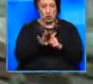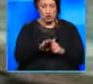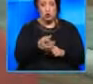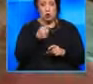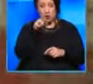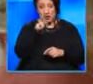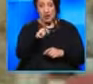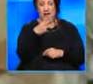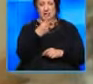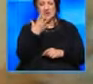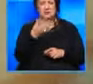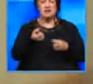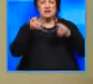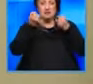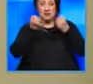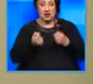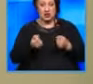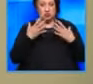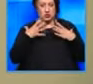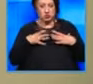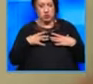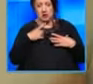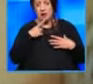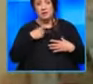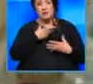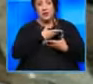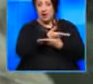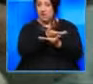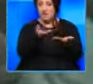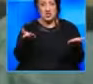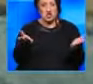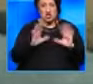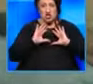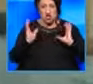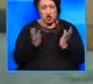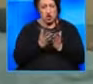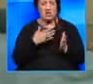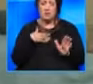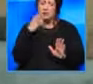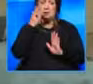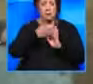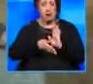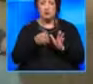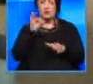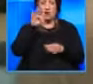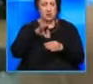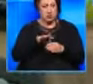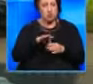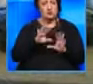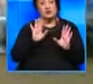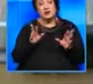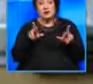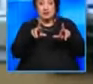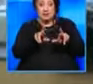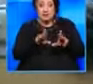състояние. Всички ще имат право да гласуват. Осигурено е това от избирателните комисии. Надяваме